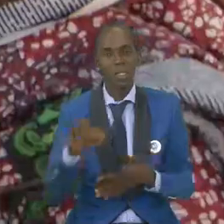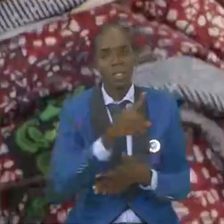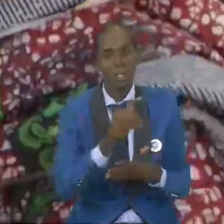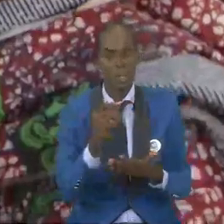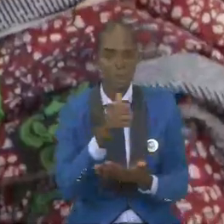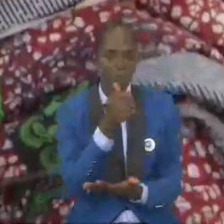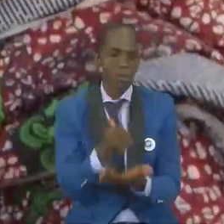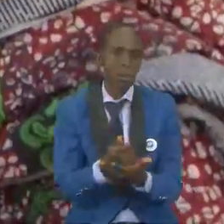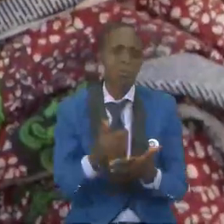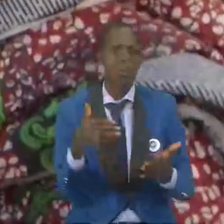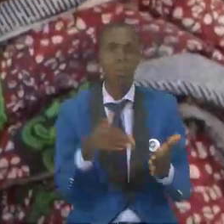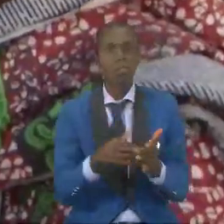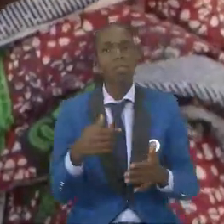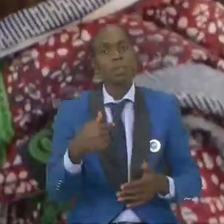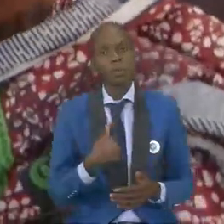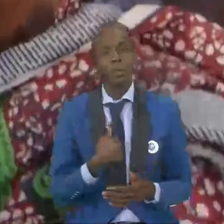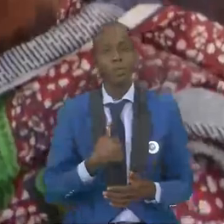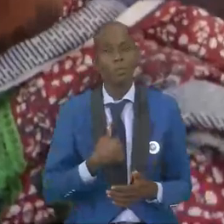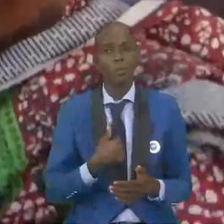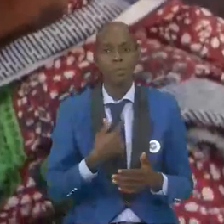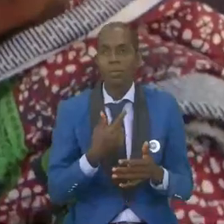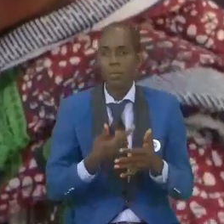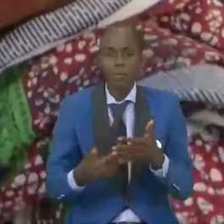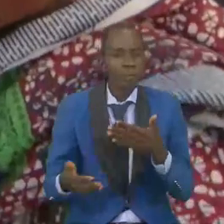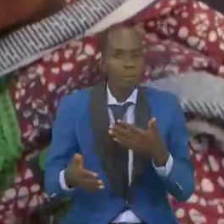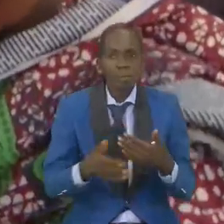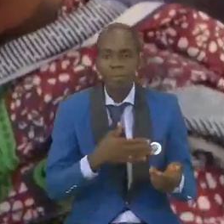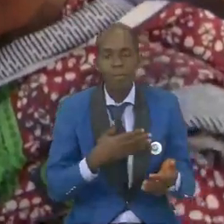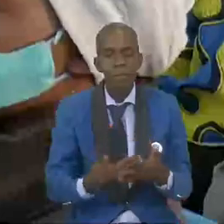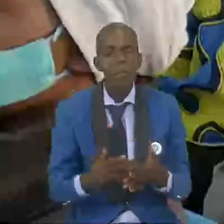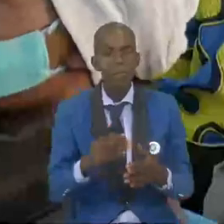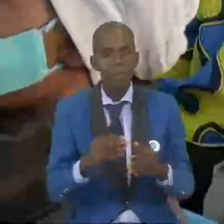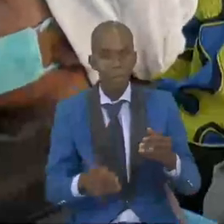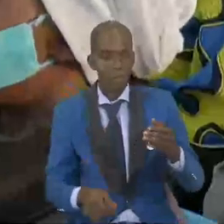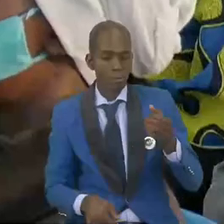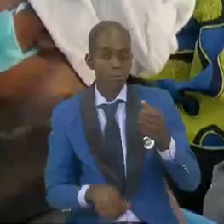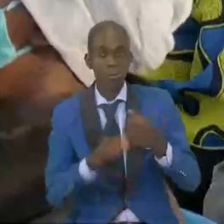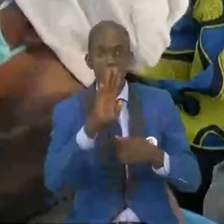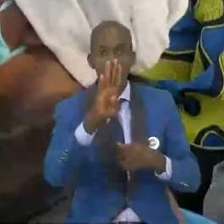Tout ce qui signe contre toi, dis-le. Tout ce qui signe contre moi, répète-le.